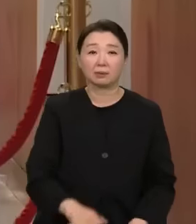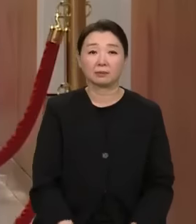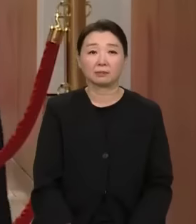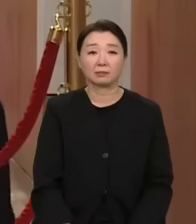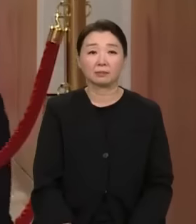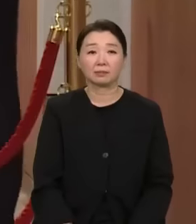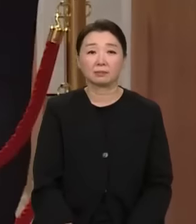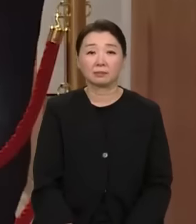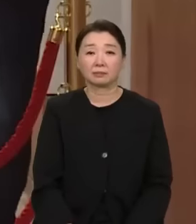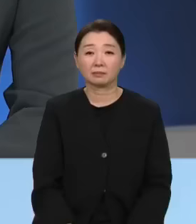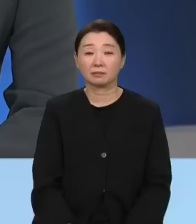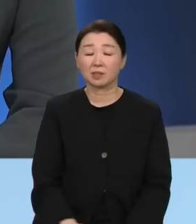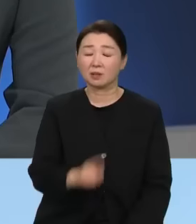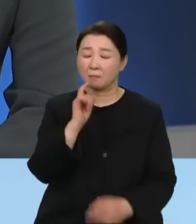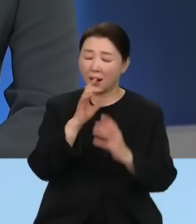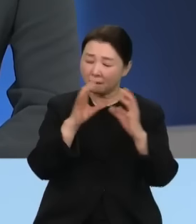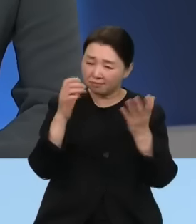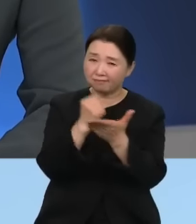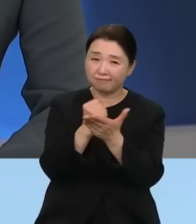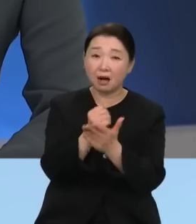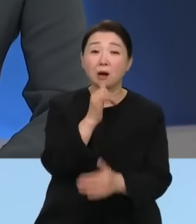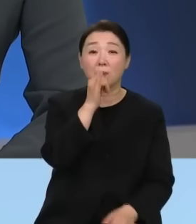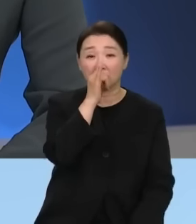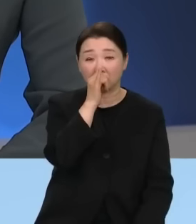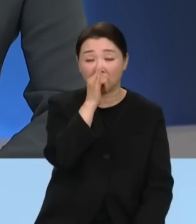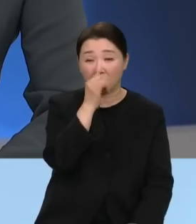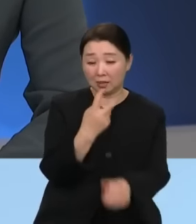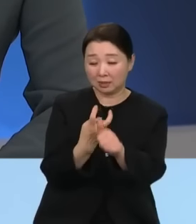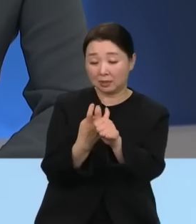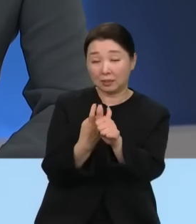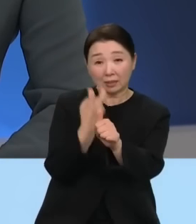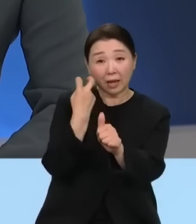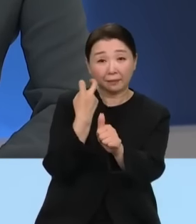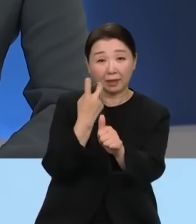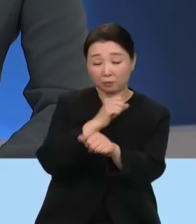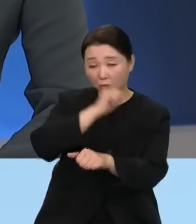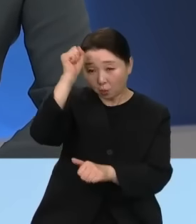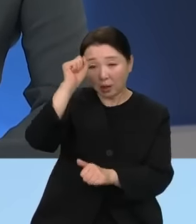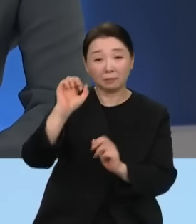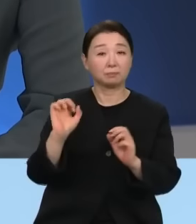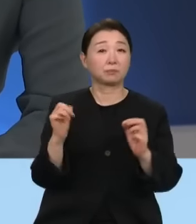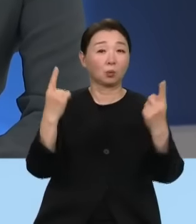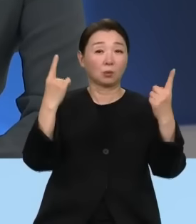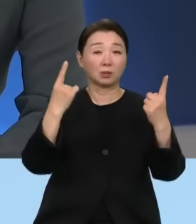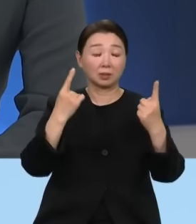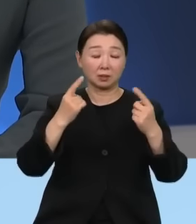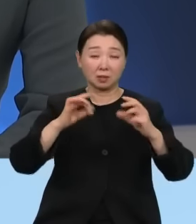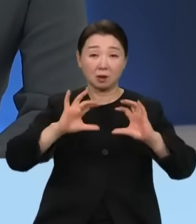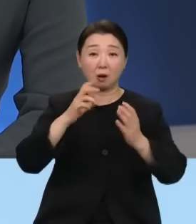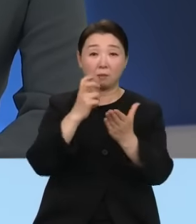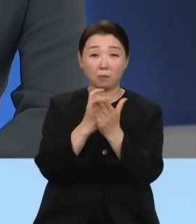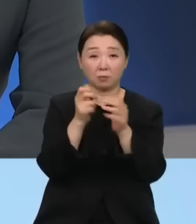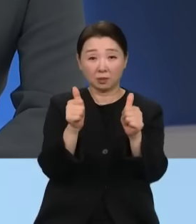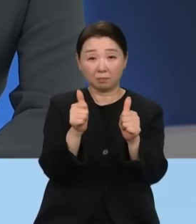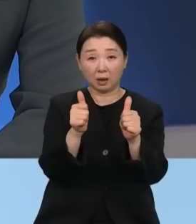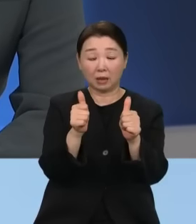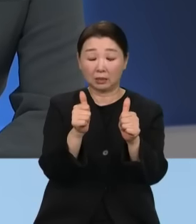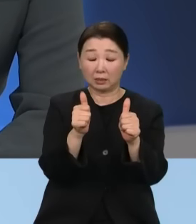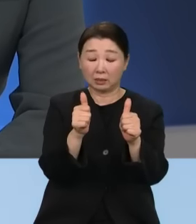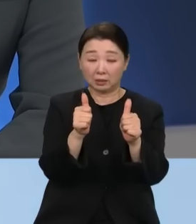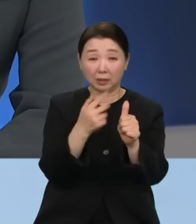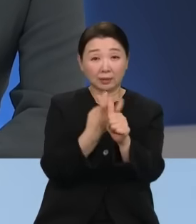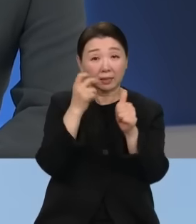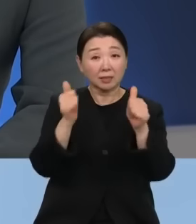있습니다네 충분히 그런 논란이 나올 수 있겠습니다데 탄핵 관이 통과되는 동시에 헌법 재판소의 탄핵 심판도